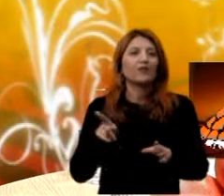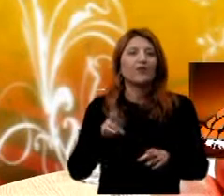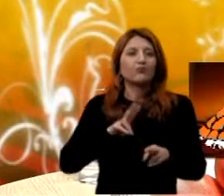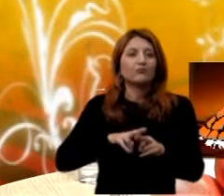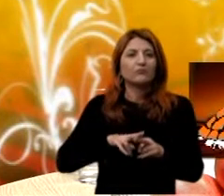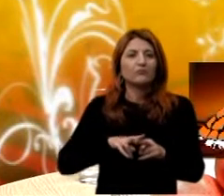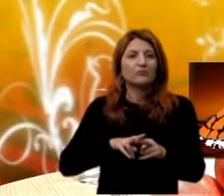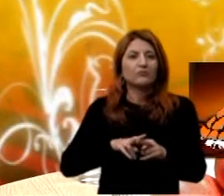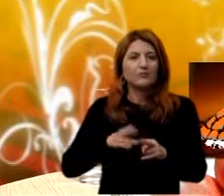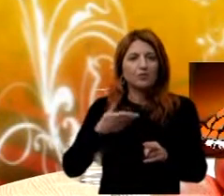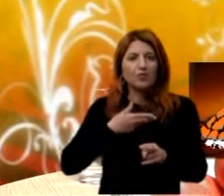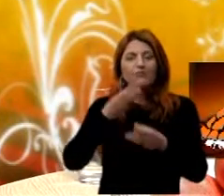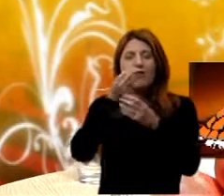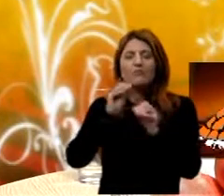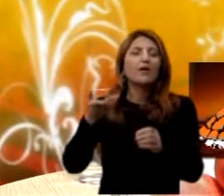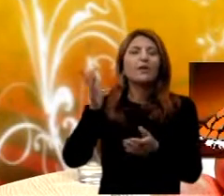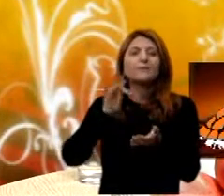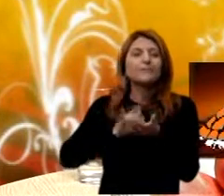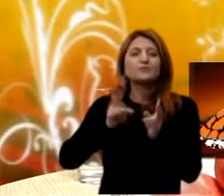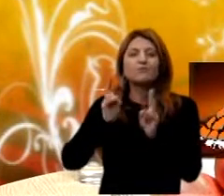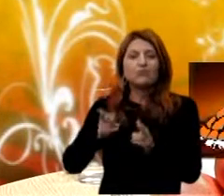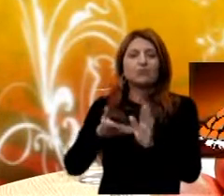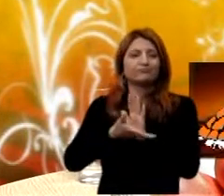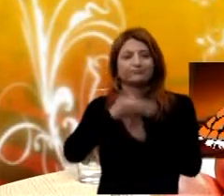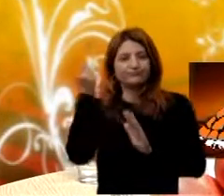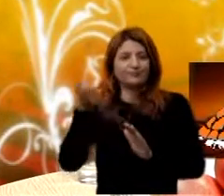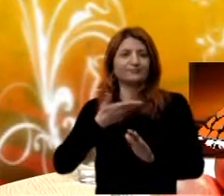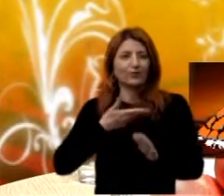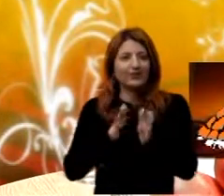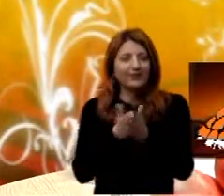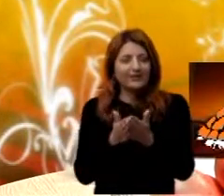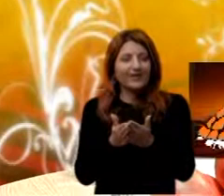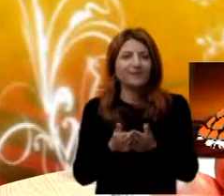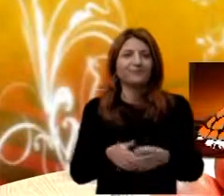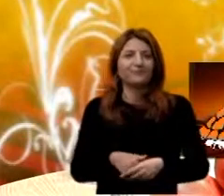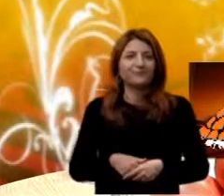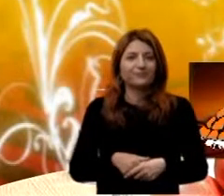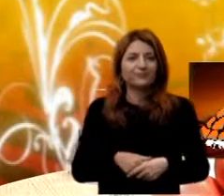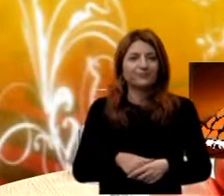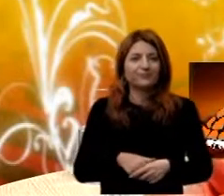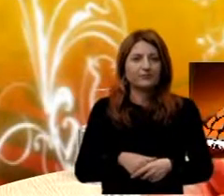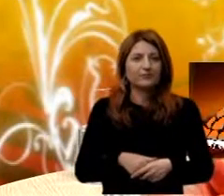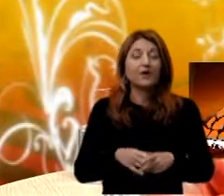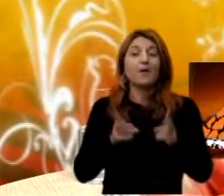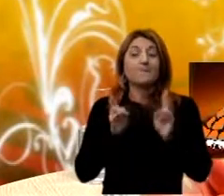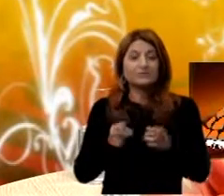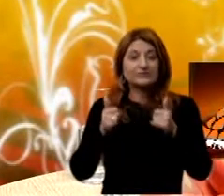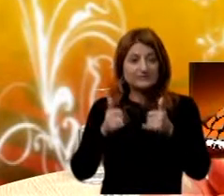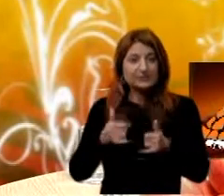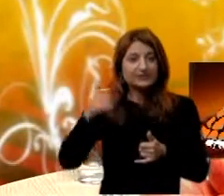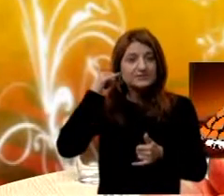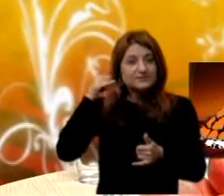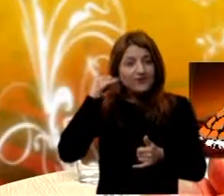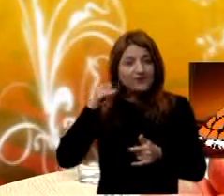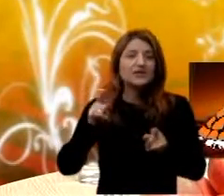dobiti obavijest gdje možete doći na Jabuku TV, uzeti svoj primjerak. Možete i sad zvati,